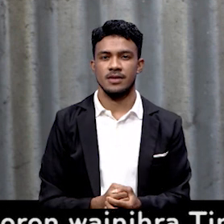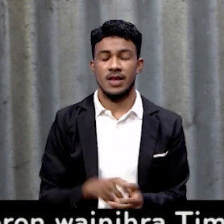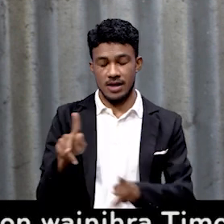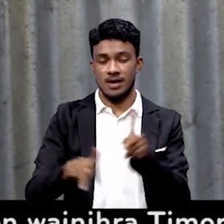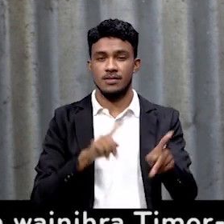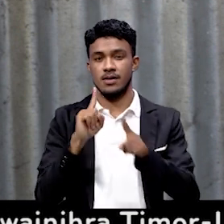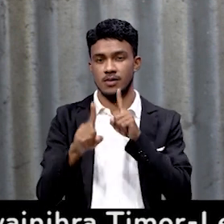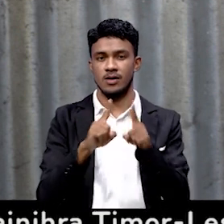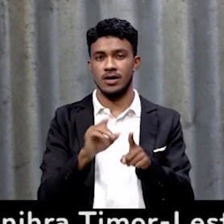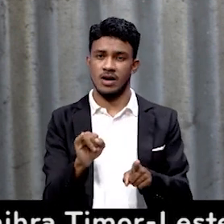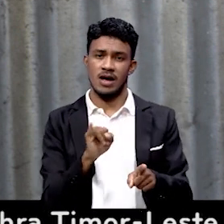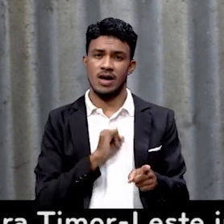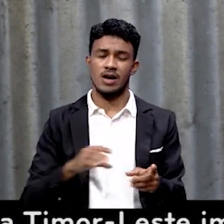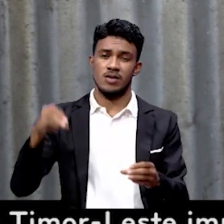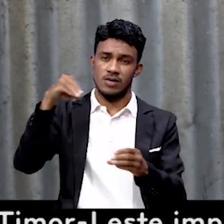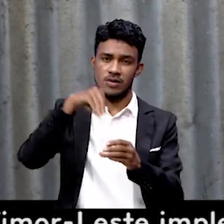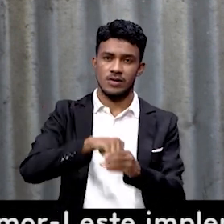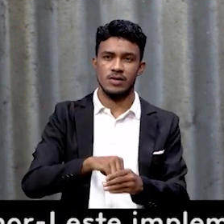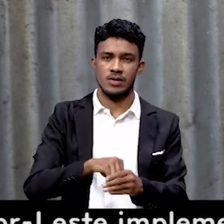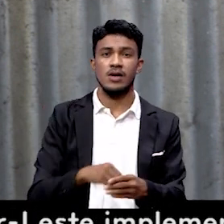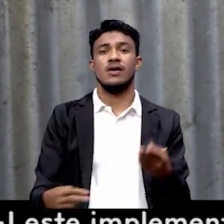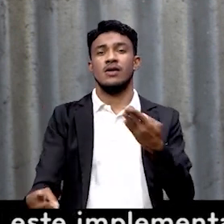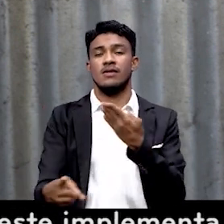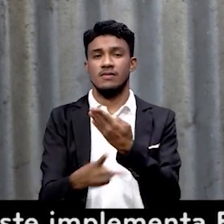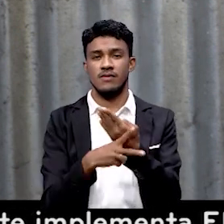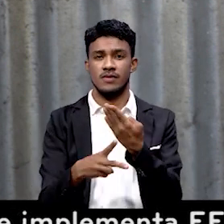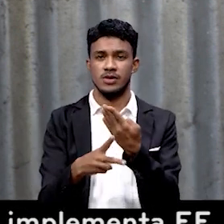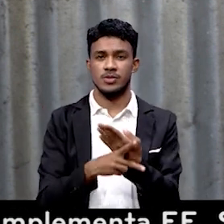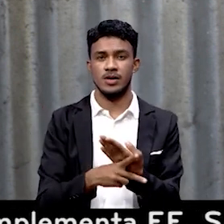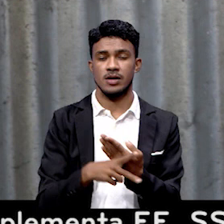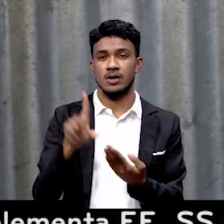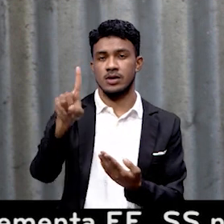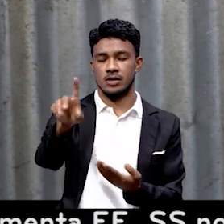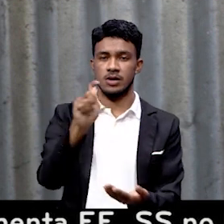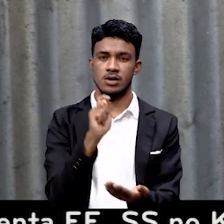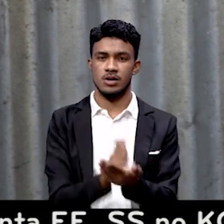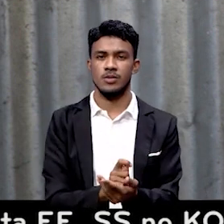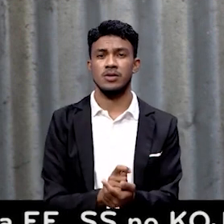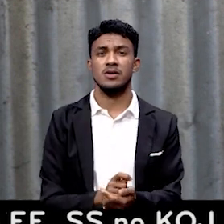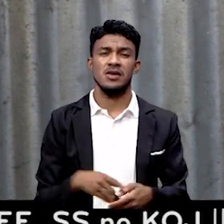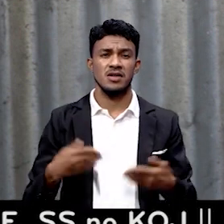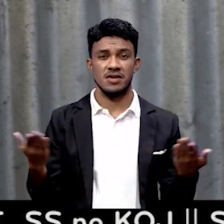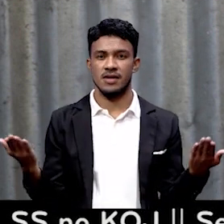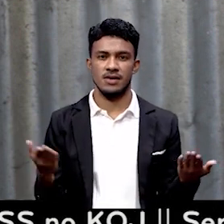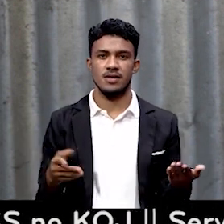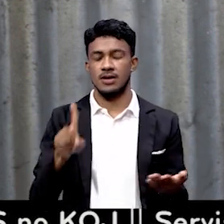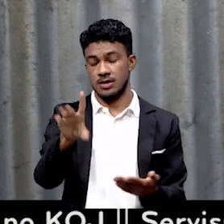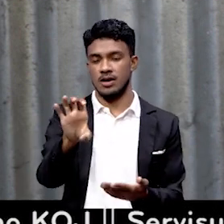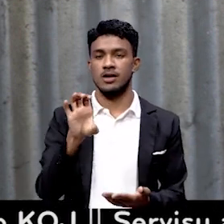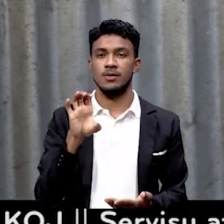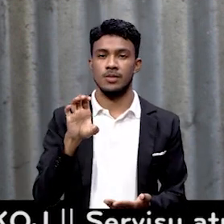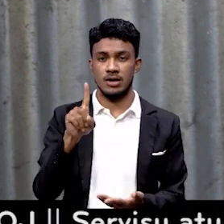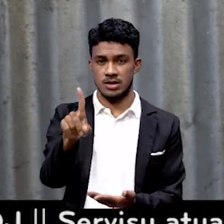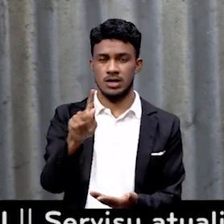emadehne awaturai hela 1000 ne makabde ne 1000 ne baihira